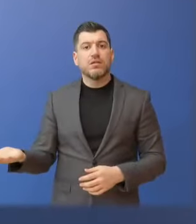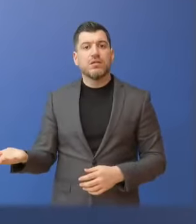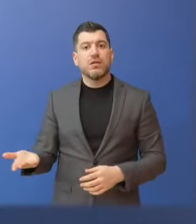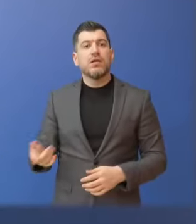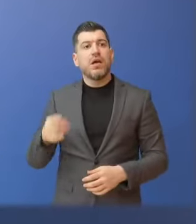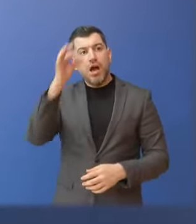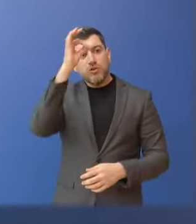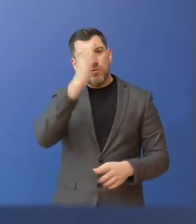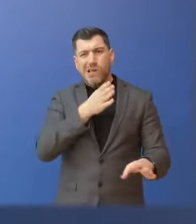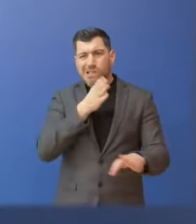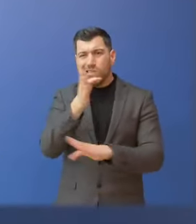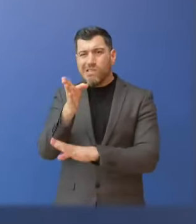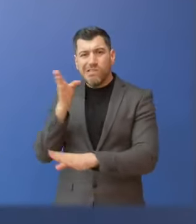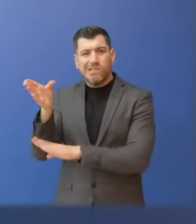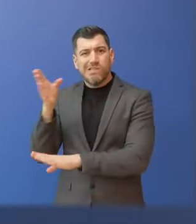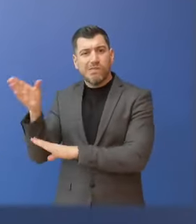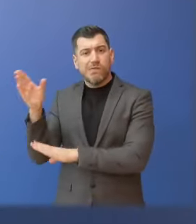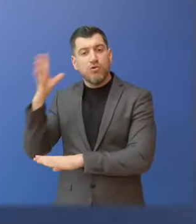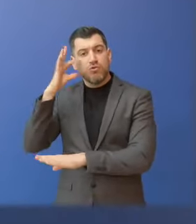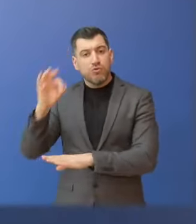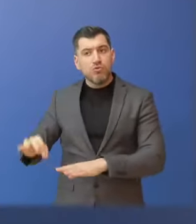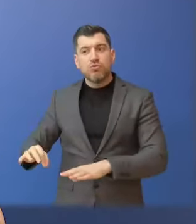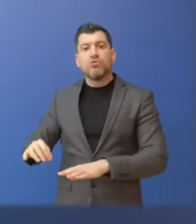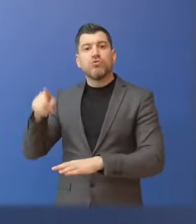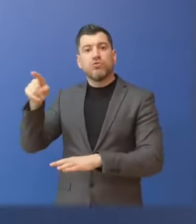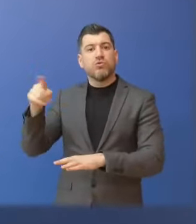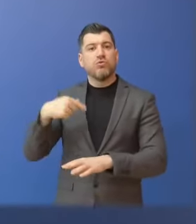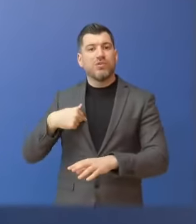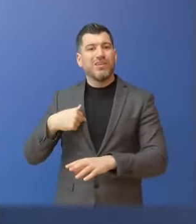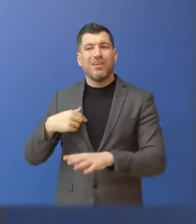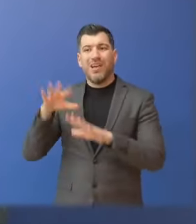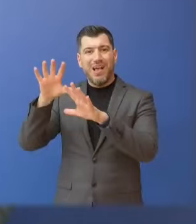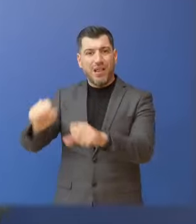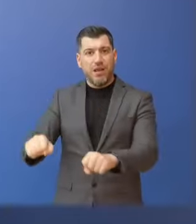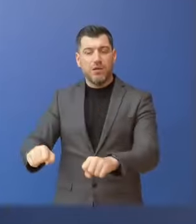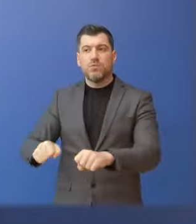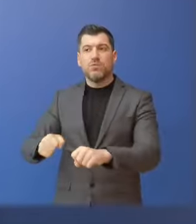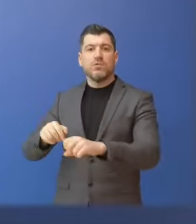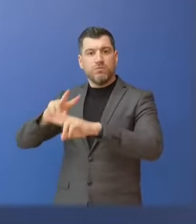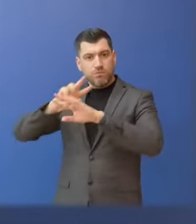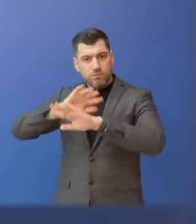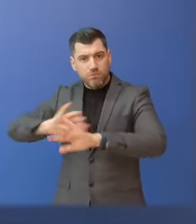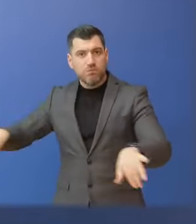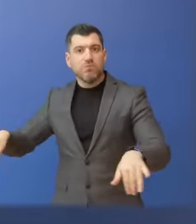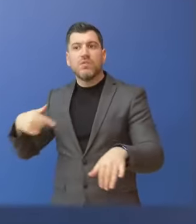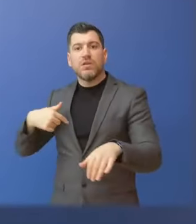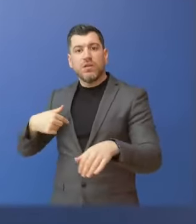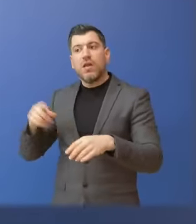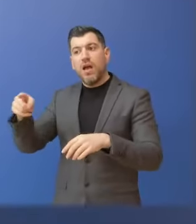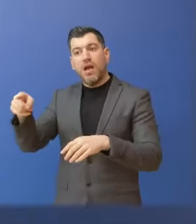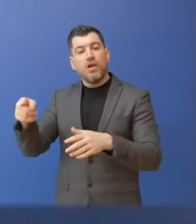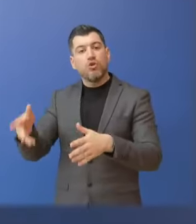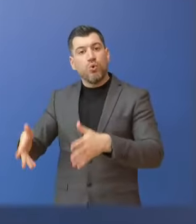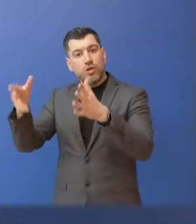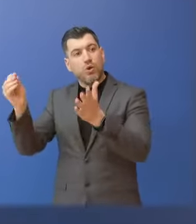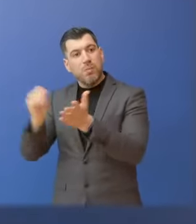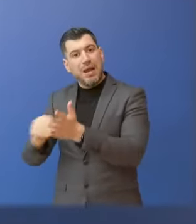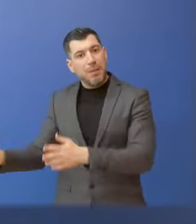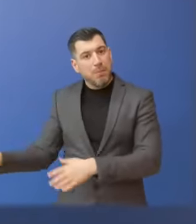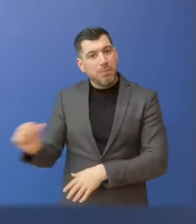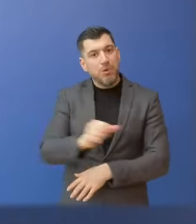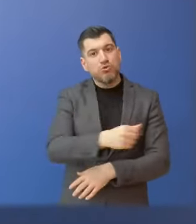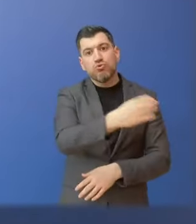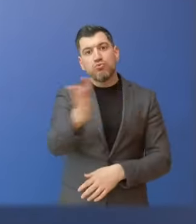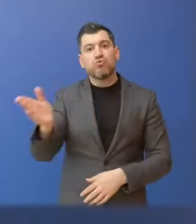χώρος υπο κατάληψη με σωστό τρόπο με οργανωμένο σχέδιο της αστυνομίας θα πρέπει να απελευθερώνεται και να επιστρέφει στους πολίτες γιατί είναι